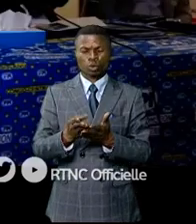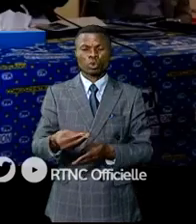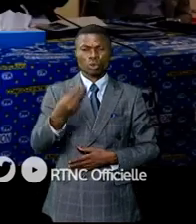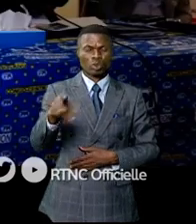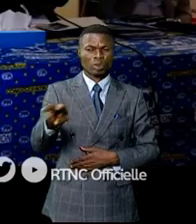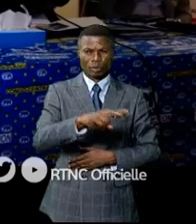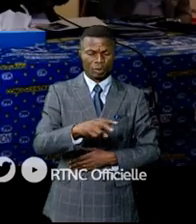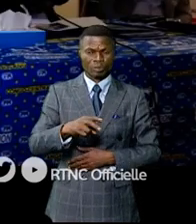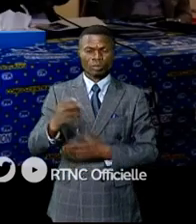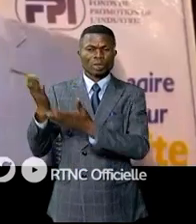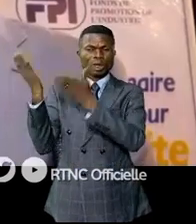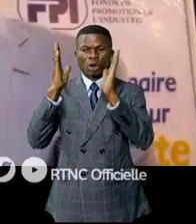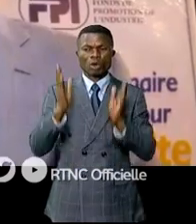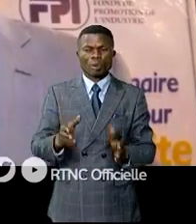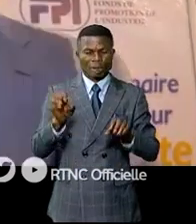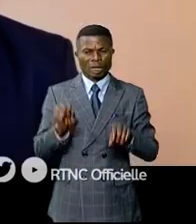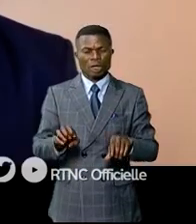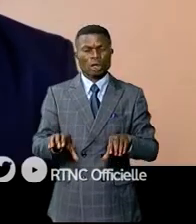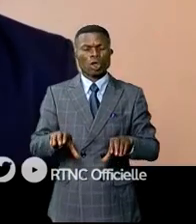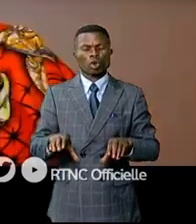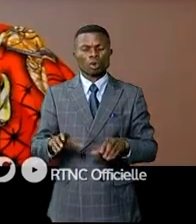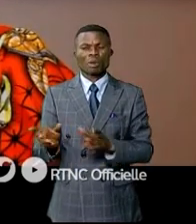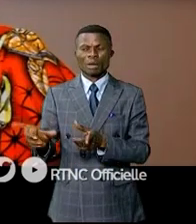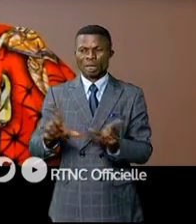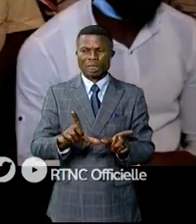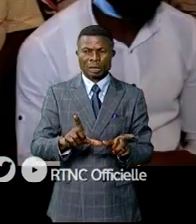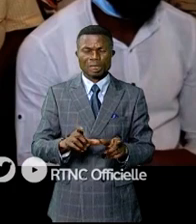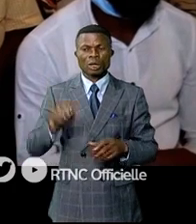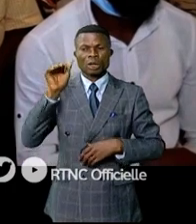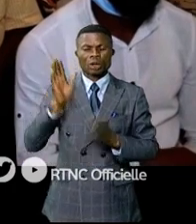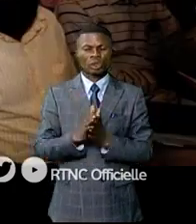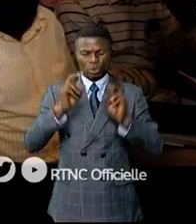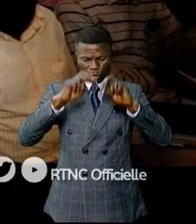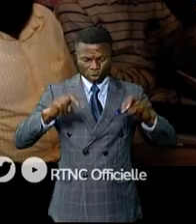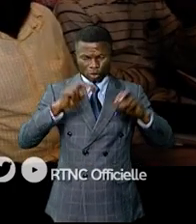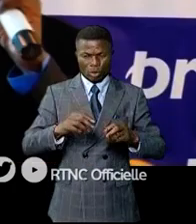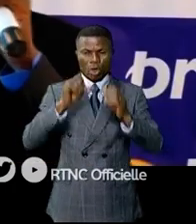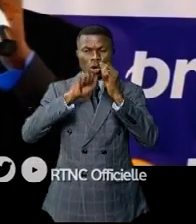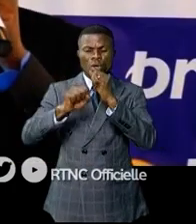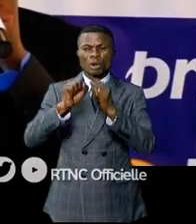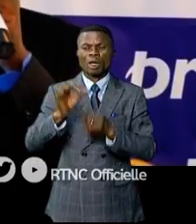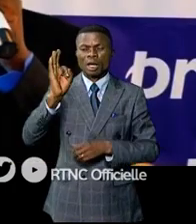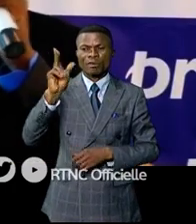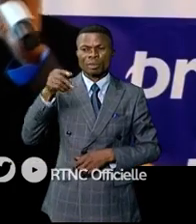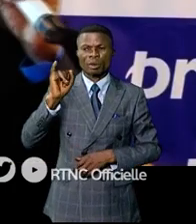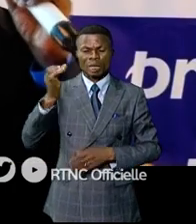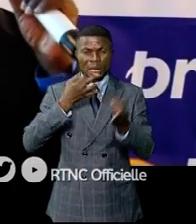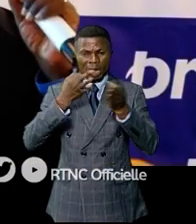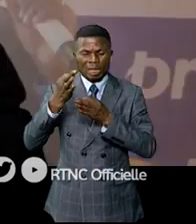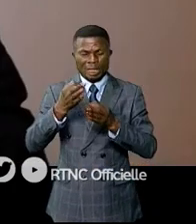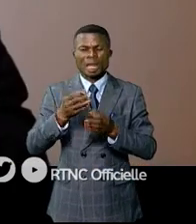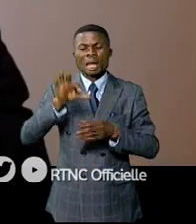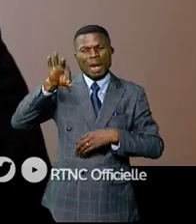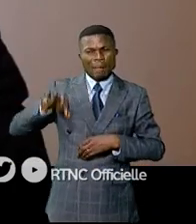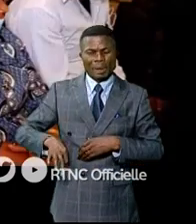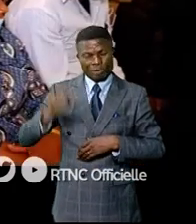Face aux opérateurs économiques de Lualaba, en présence des délégués de la FEC, le directeur des études du Fonds de promotion de l'industrie, Charles Omari, a expliqué le bien fondé